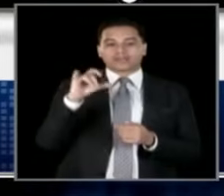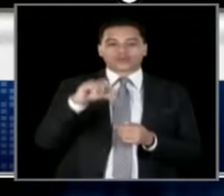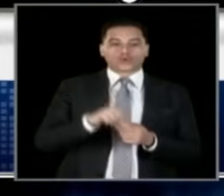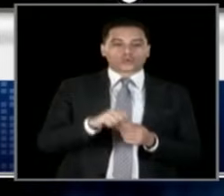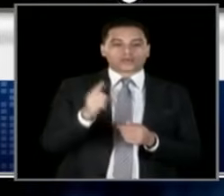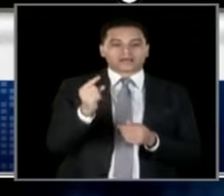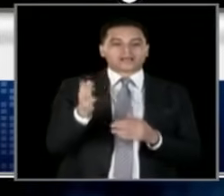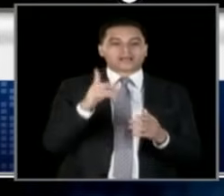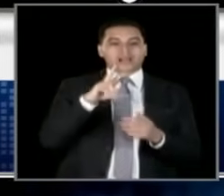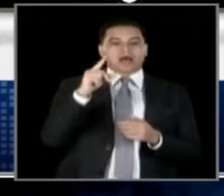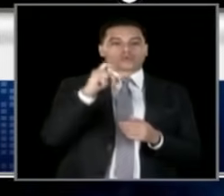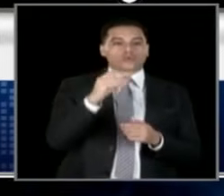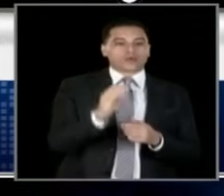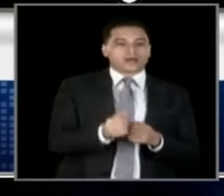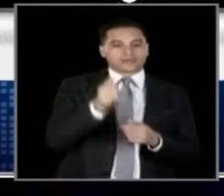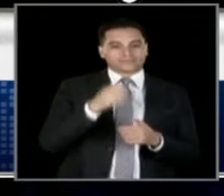سوبيريور، لادوغا.